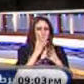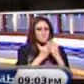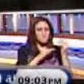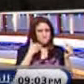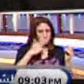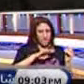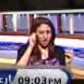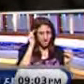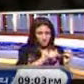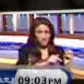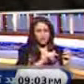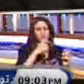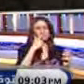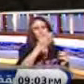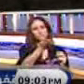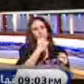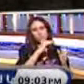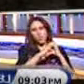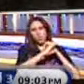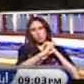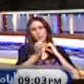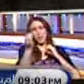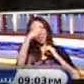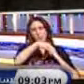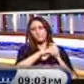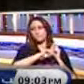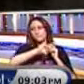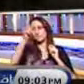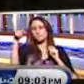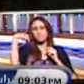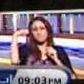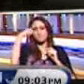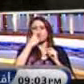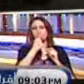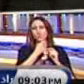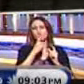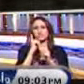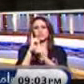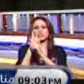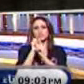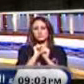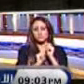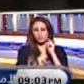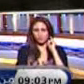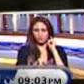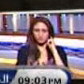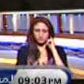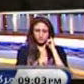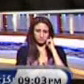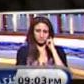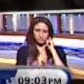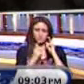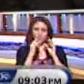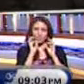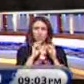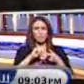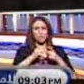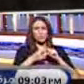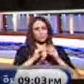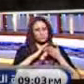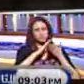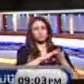عاملين في احداث بورسعيد بلطجيه، الكلمه دي مزعله البورسعيديه قوي واخد على خاطرها من رئيس الجمهوريه. اتمنى ان يطيب خاطر بورسعيد، لان الناس